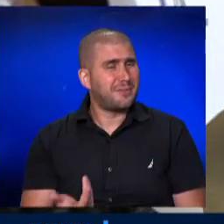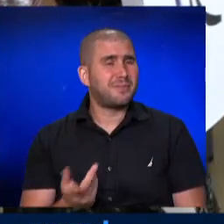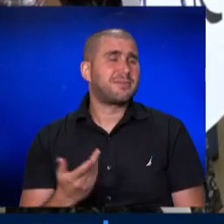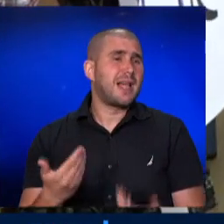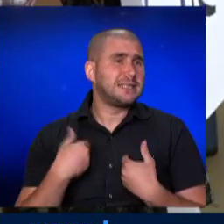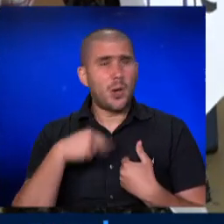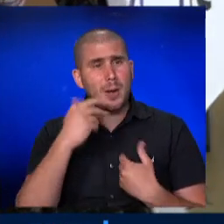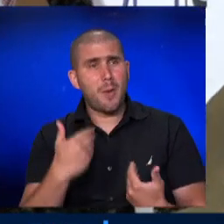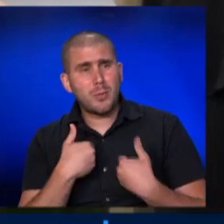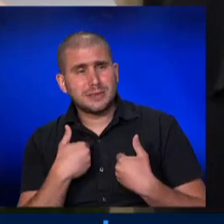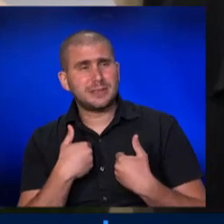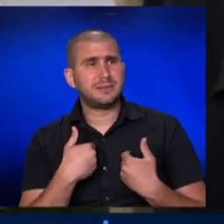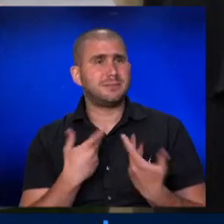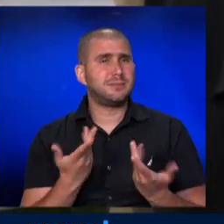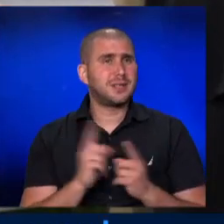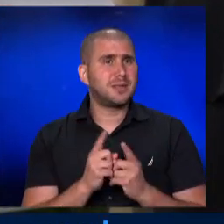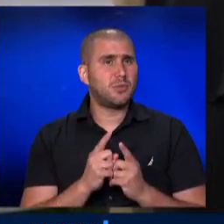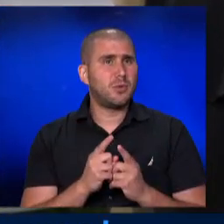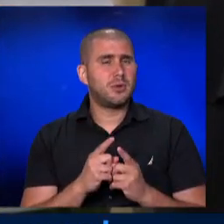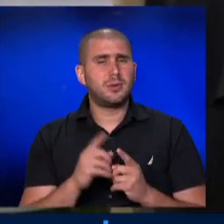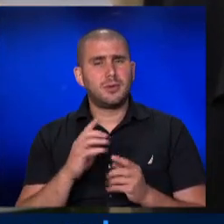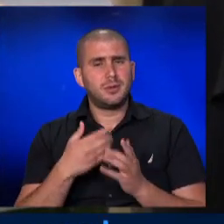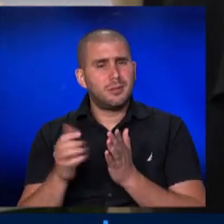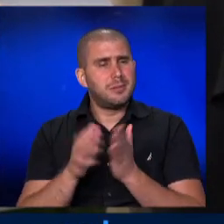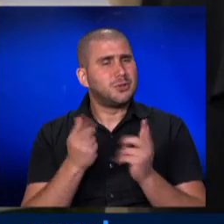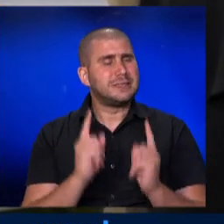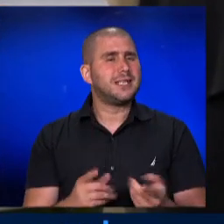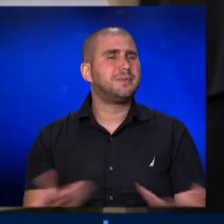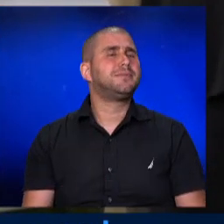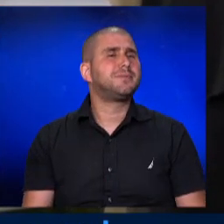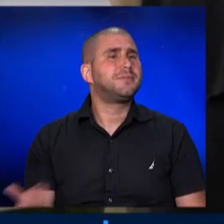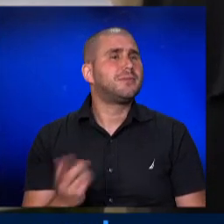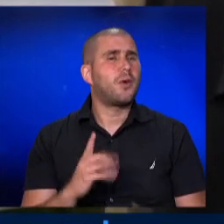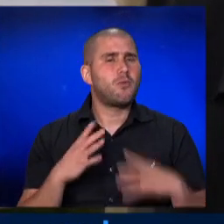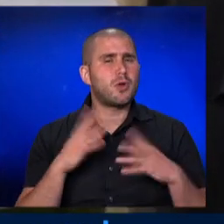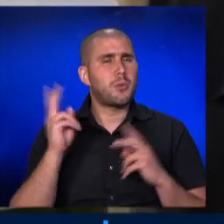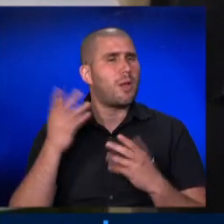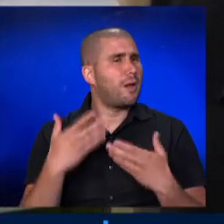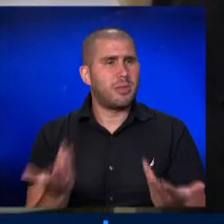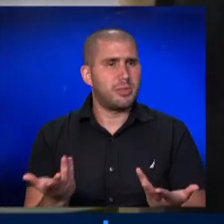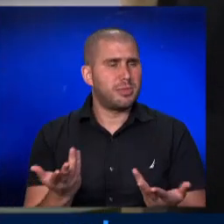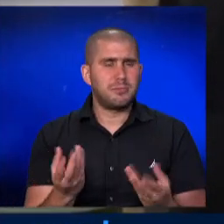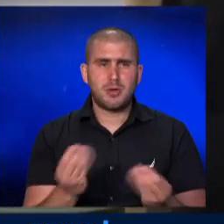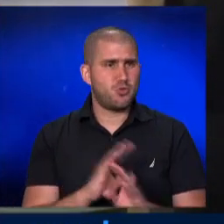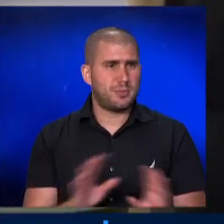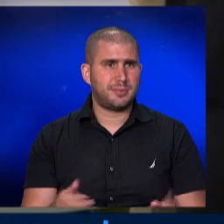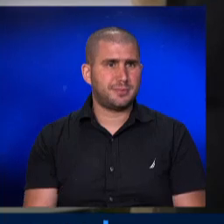ההורים עוזרים, מורידים מה שצריך, לא יוצאים לחופשות בחול או משהו